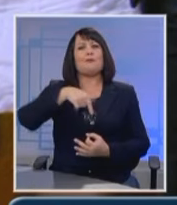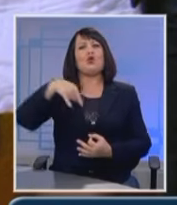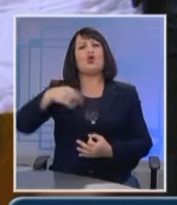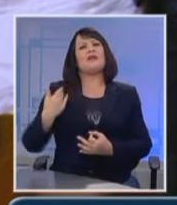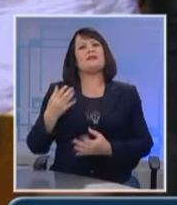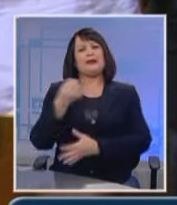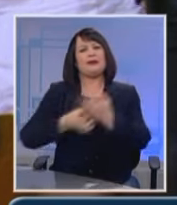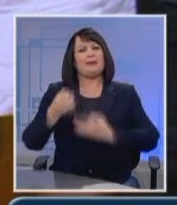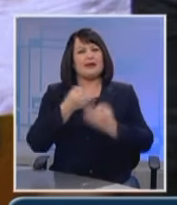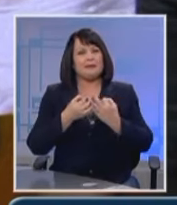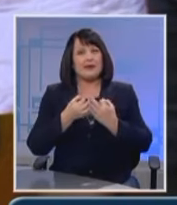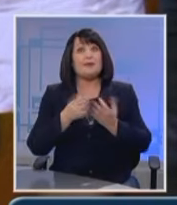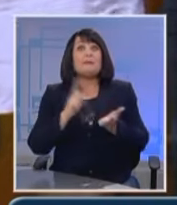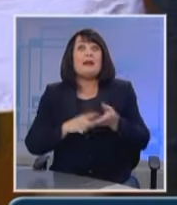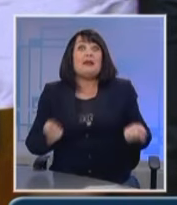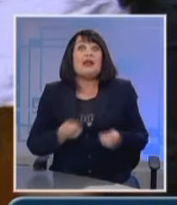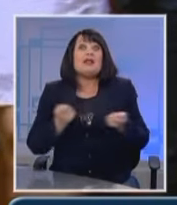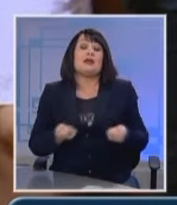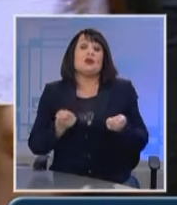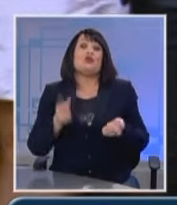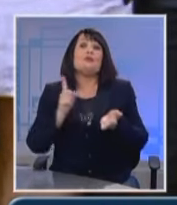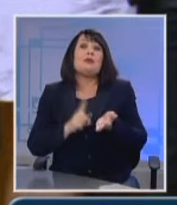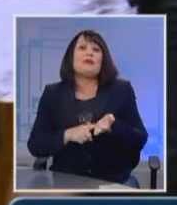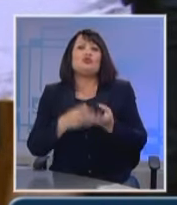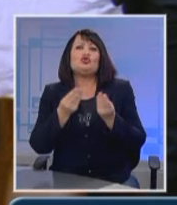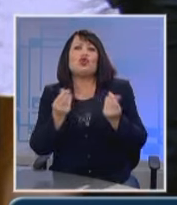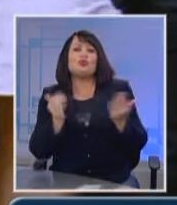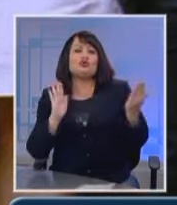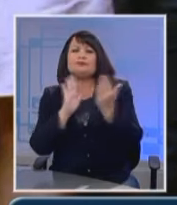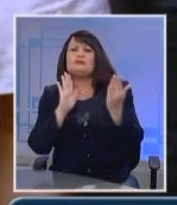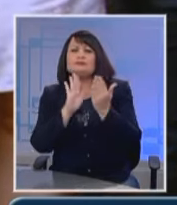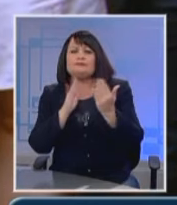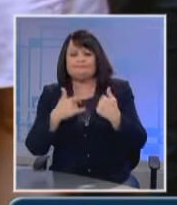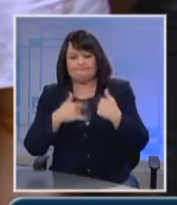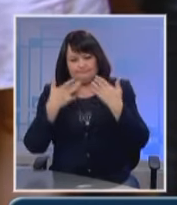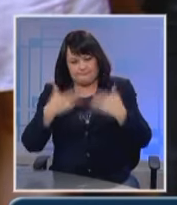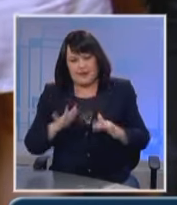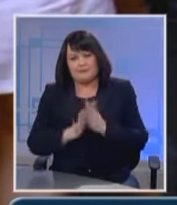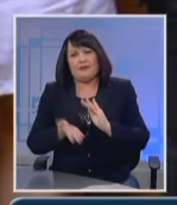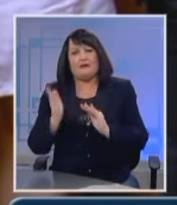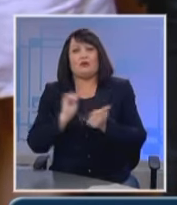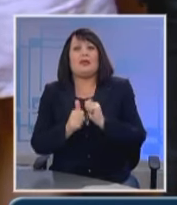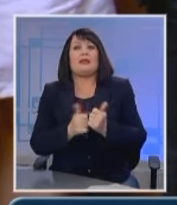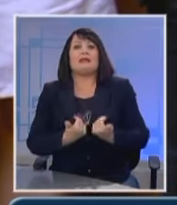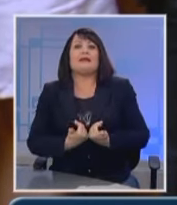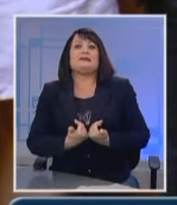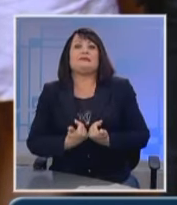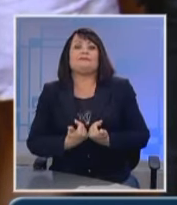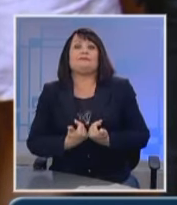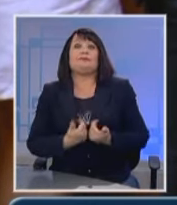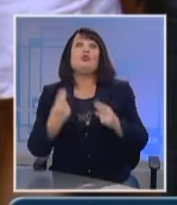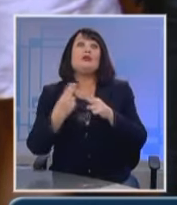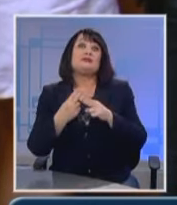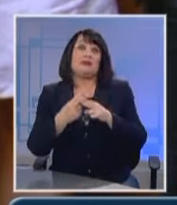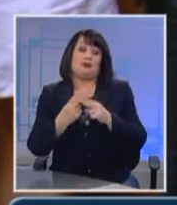Πολυχρονίδης, εάν δεν υλοποιηθούν, θα έρθουμε αντιμέτωποι όλοι στο να σκεφτούμε να σταματήσουμε τον αθλητισμό. Είναι πάρα πολύ